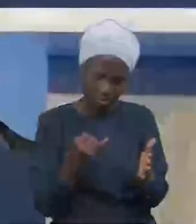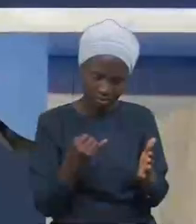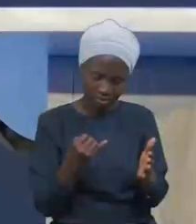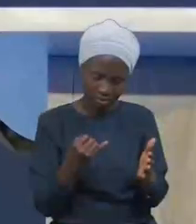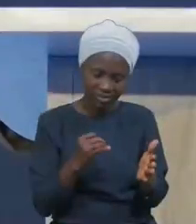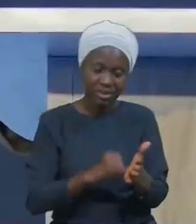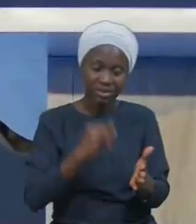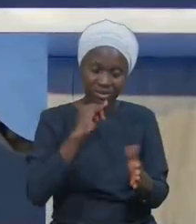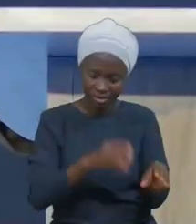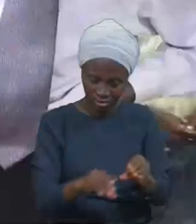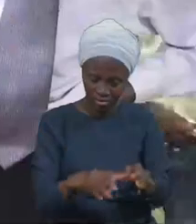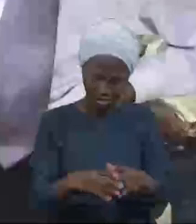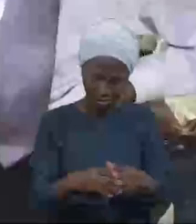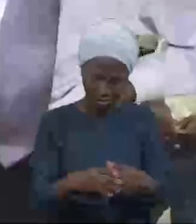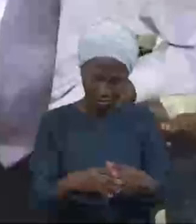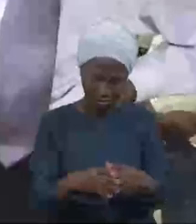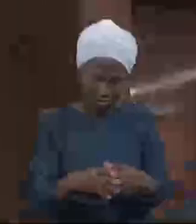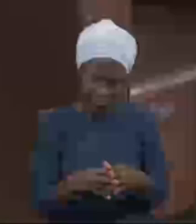fait.